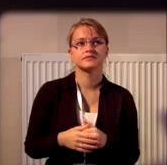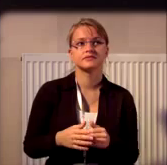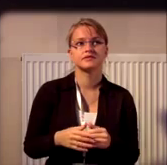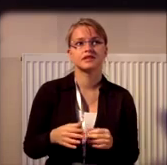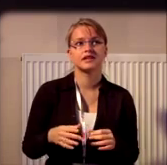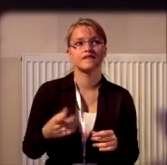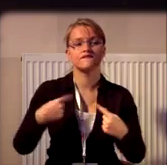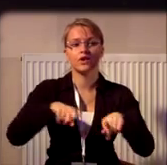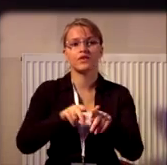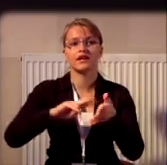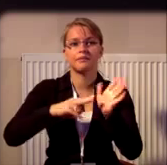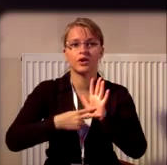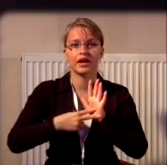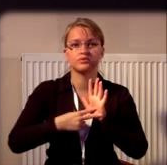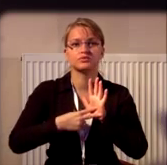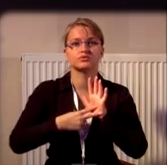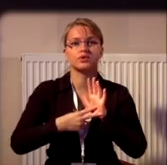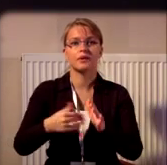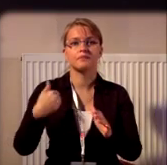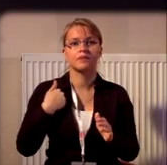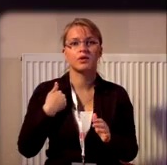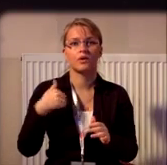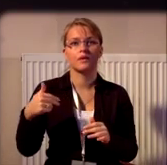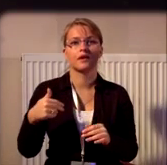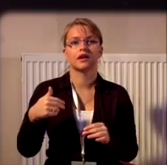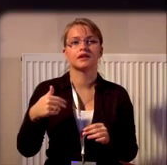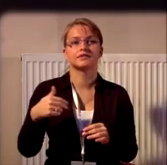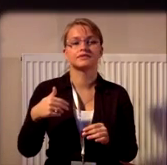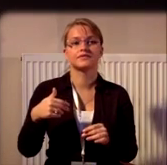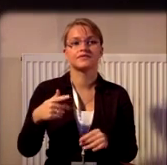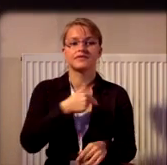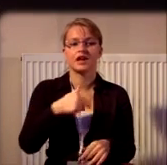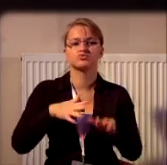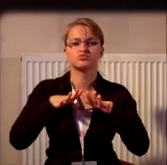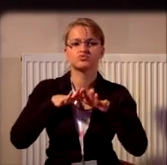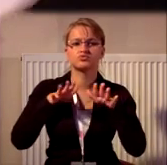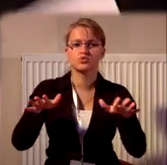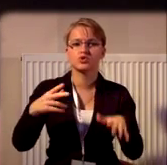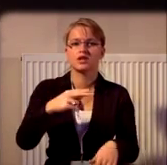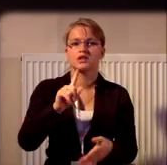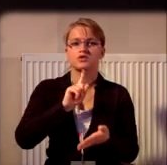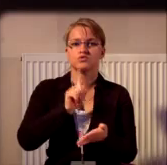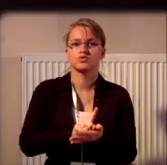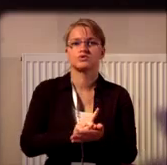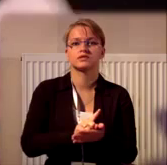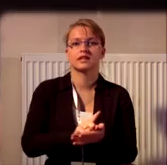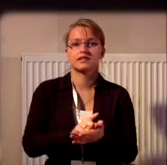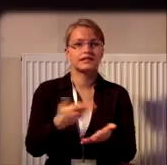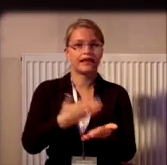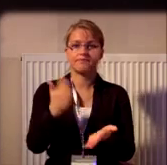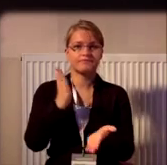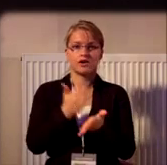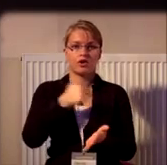Proszę Państwa, realizacja projektu to był naprawdę nasz duży sukces. Nie tylko nasz, przede wszystkim też naszych uczniów,